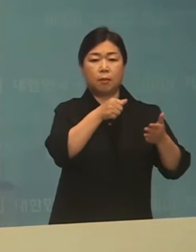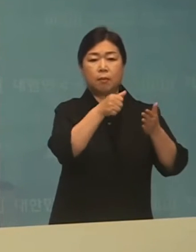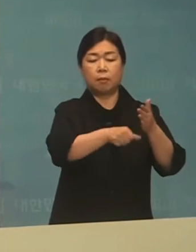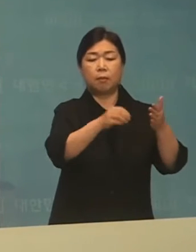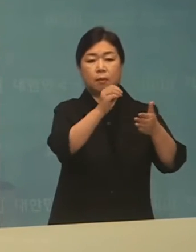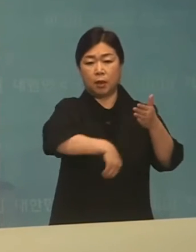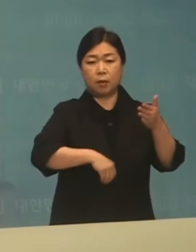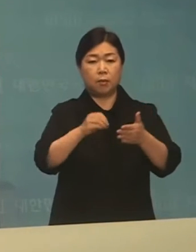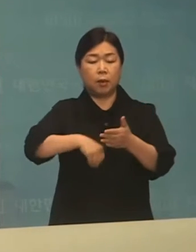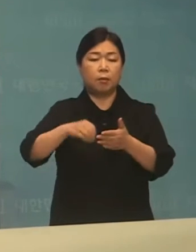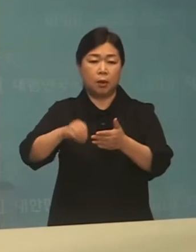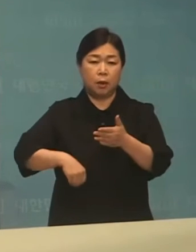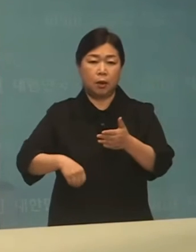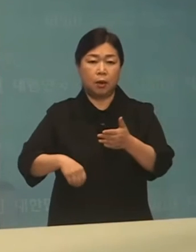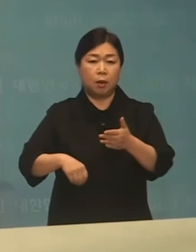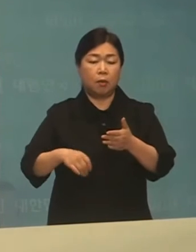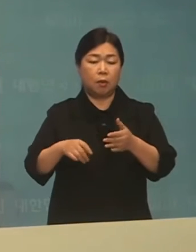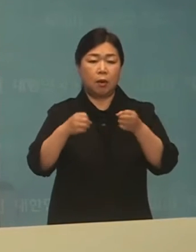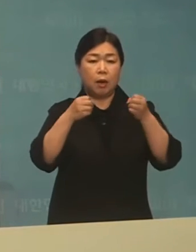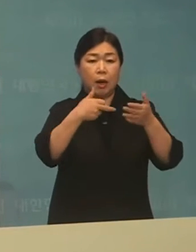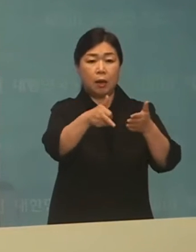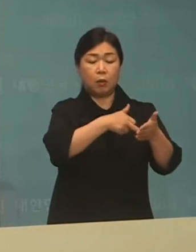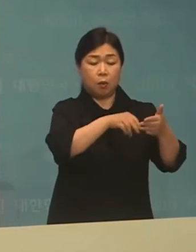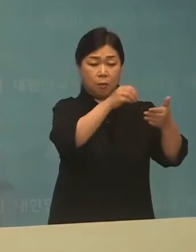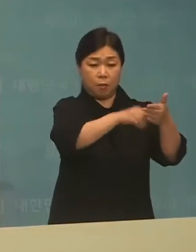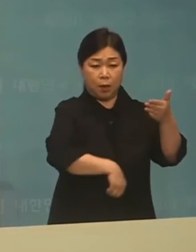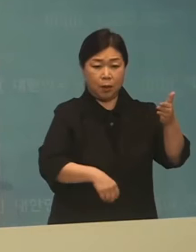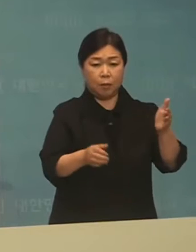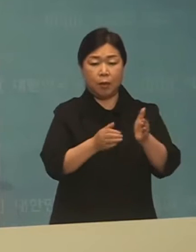새로운 카톡방을 만들기도 했습니다.